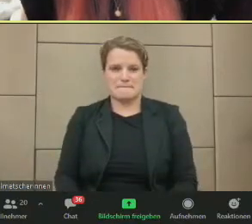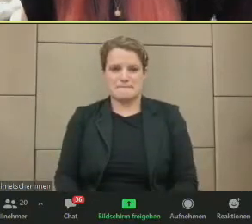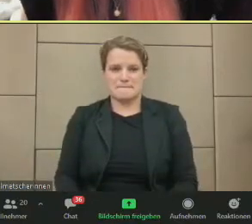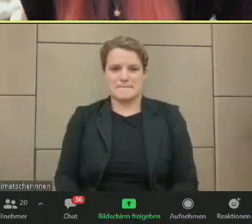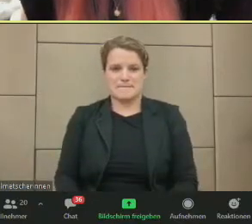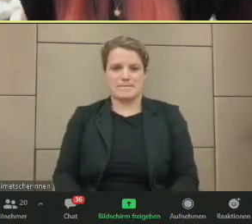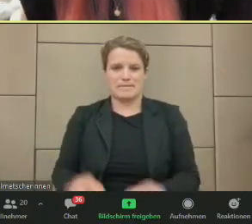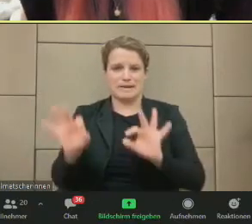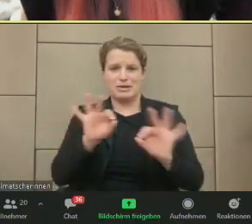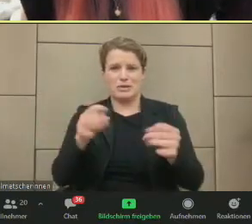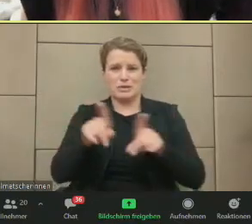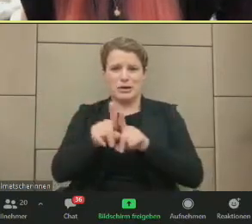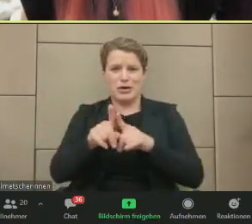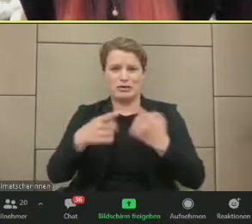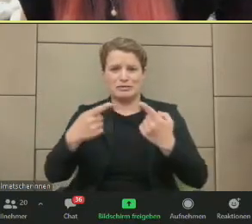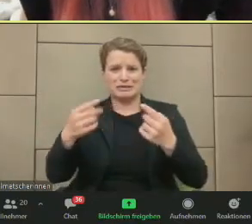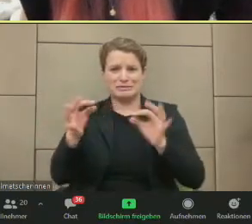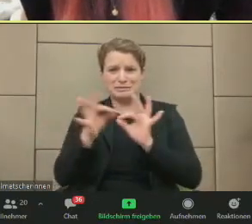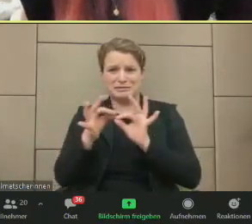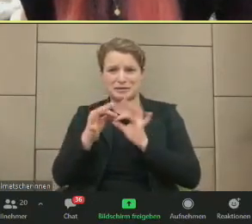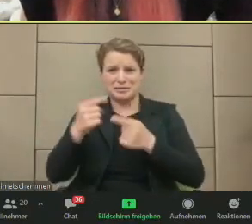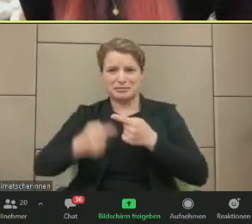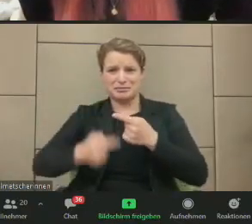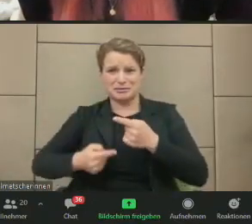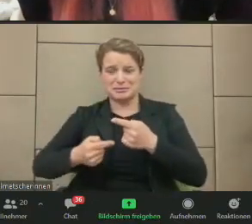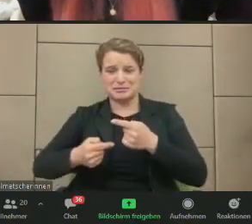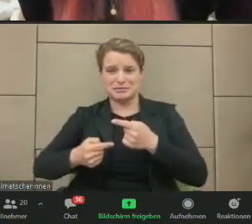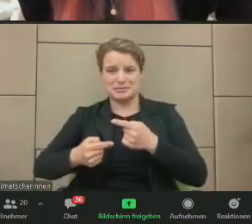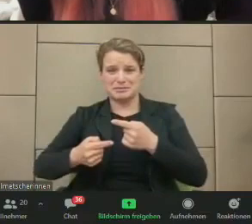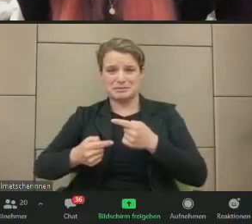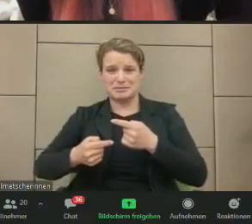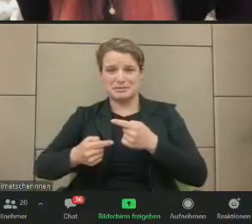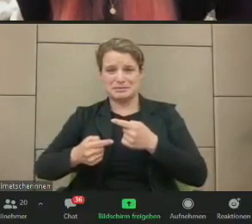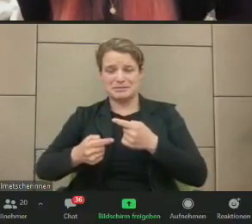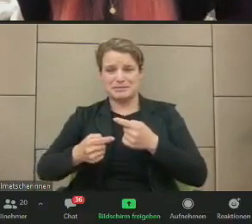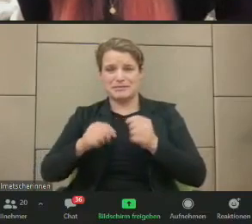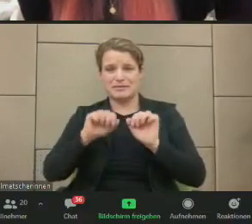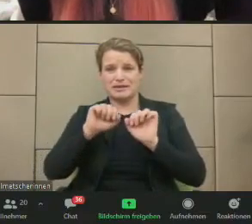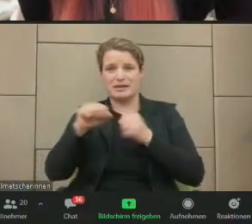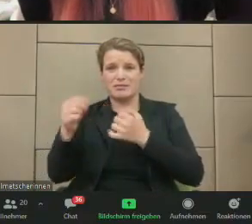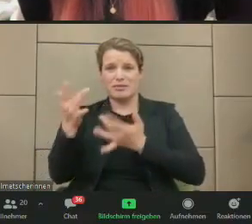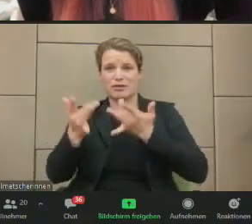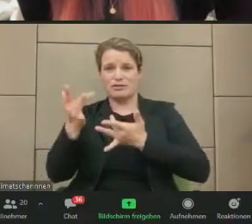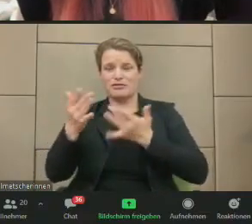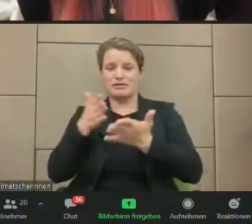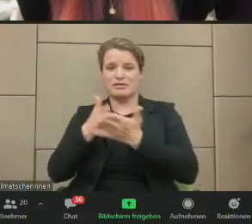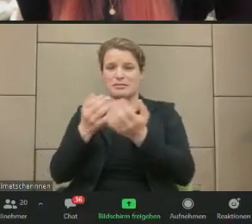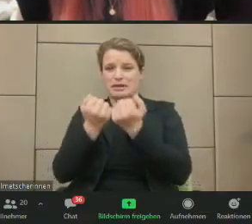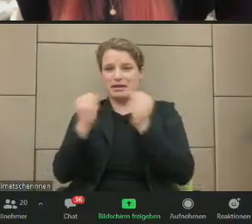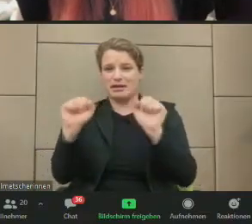Oder ist da auch eine schlechte Verbindung gerade? Es könnte sein, dass es ein Barrierefreiheitsthema ist. Der